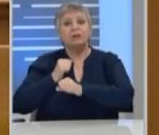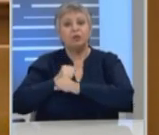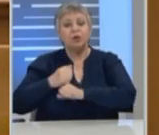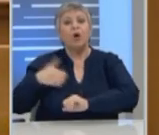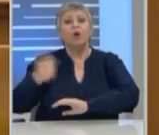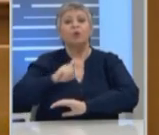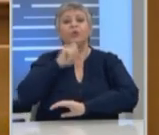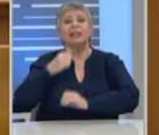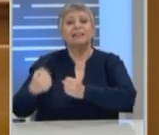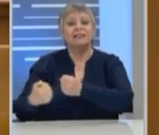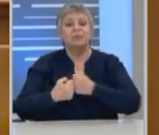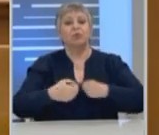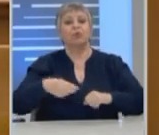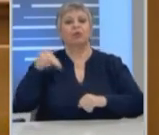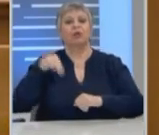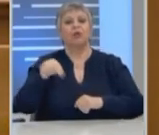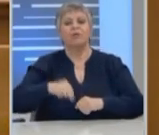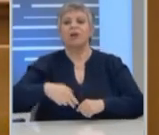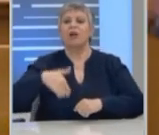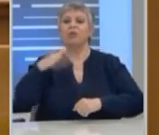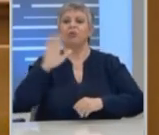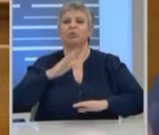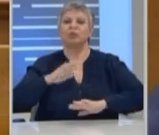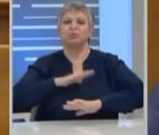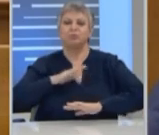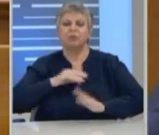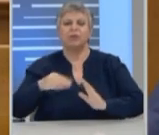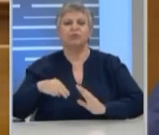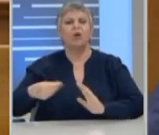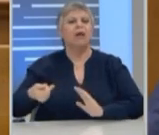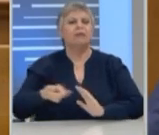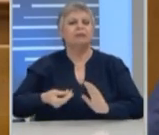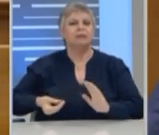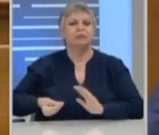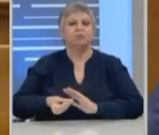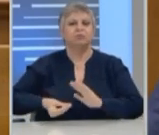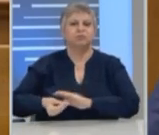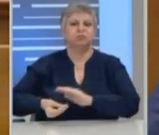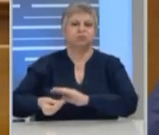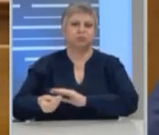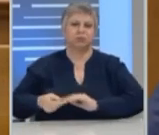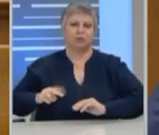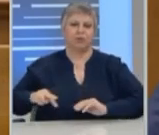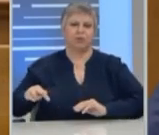Siemens, ούτε την Novartis, ούτε τα εξοπλιστικά, ούτε τις λίστες της φοροδιαφυγής.